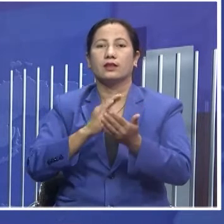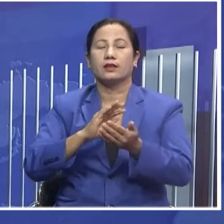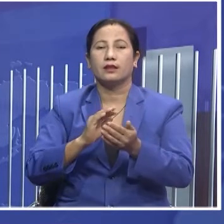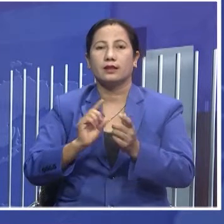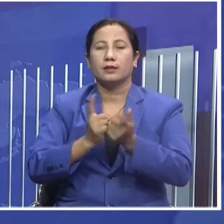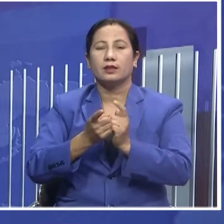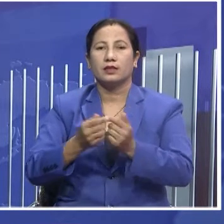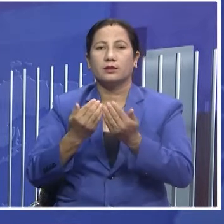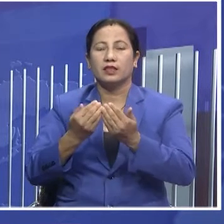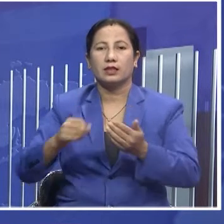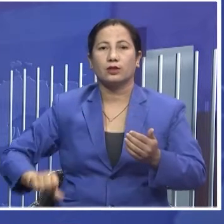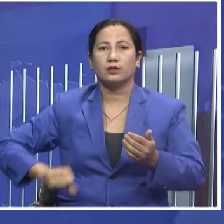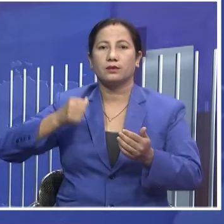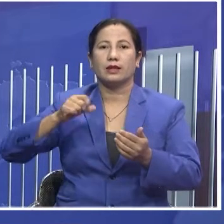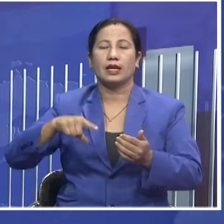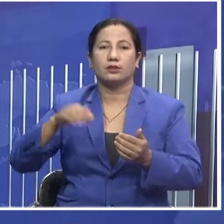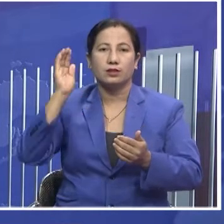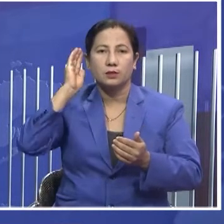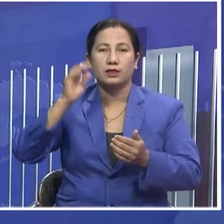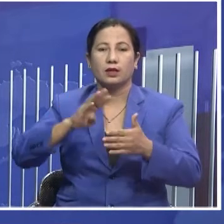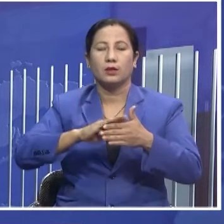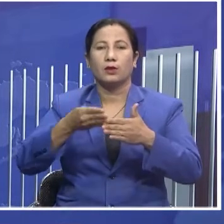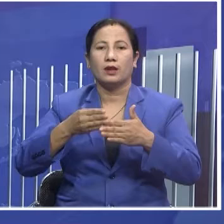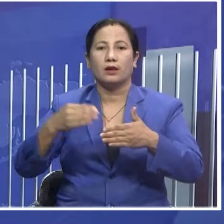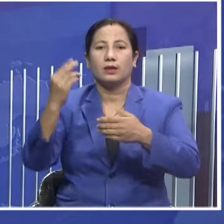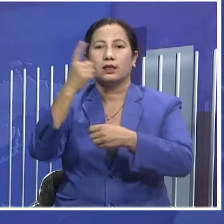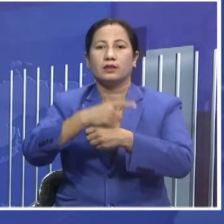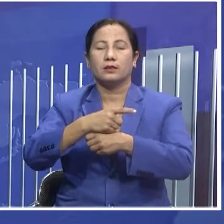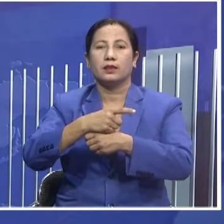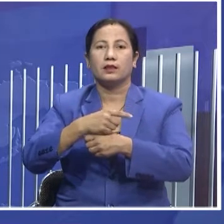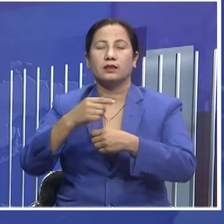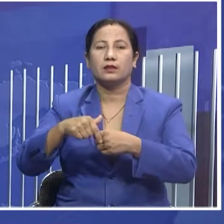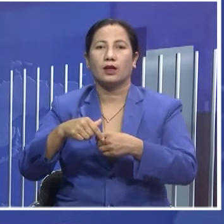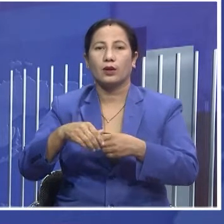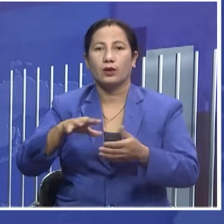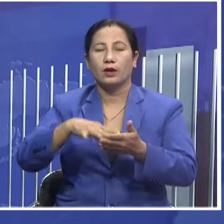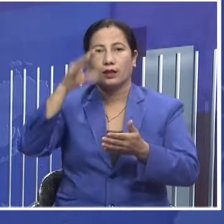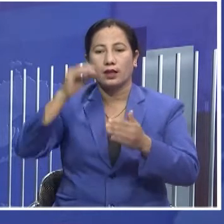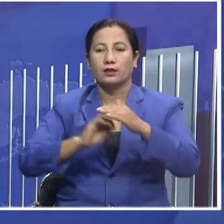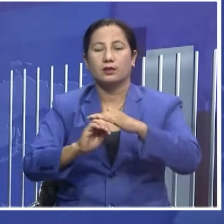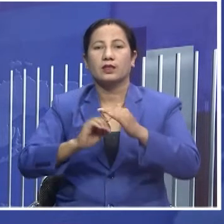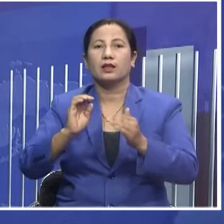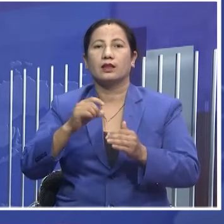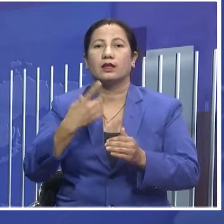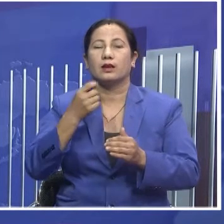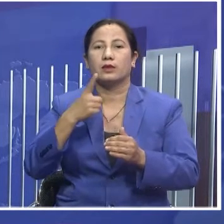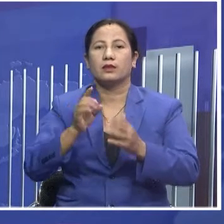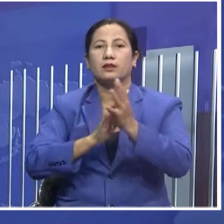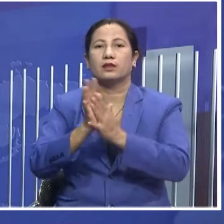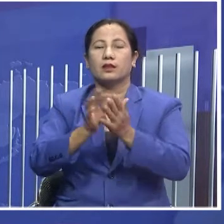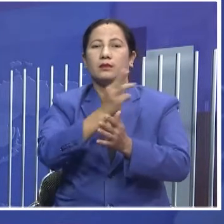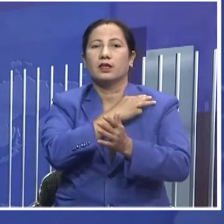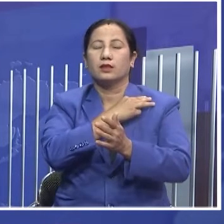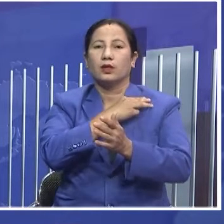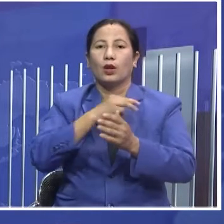विद्यार्थीको जीवन? आजको समाचारमा हुम्लामा सीमा निरीक्षणमा गएको अध्ययन समितिले के भन्छ र राउटे समुदायमा बढ्दै